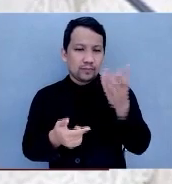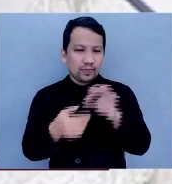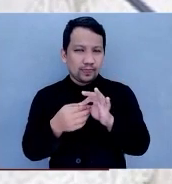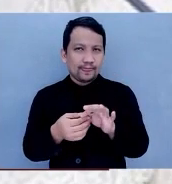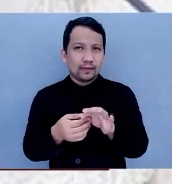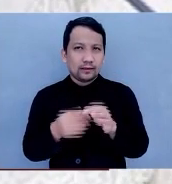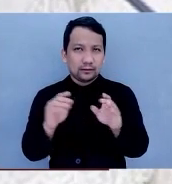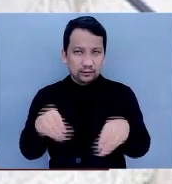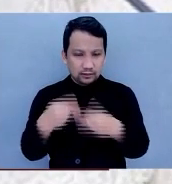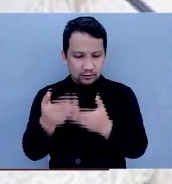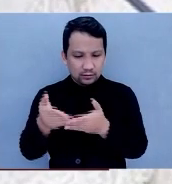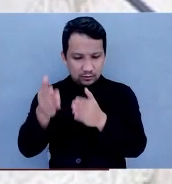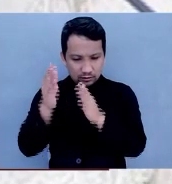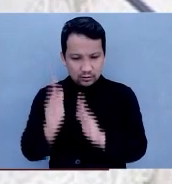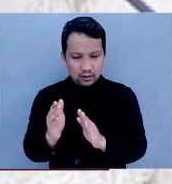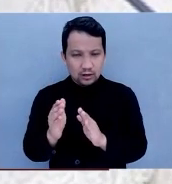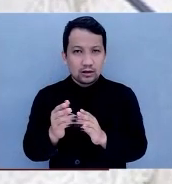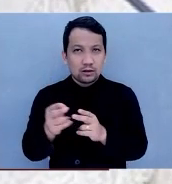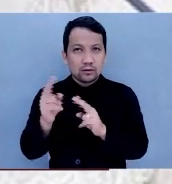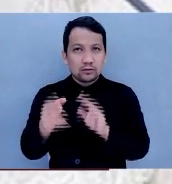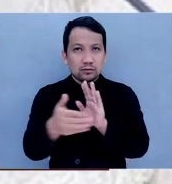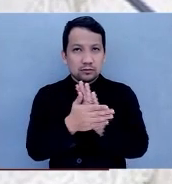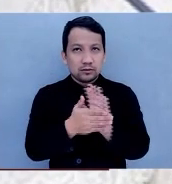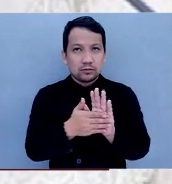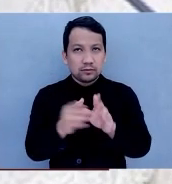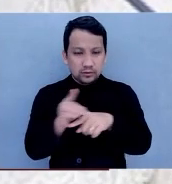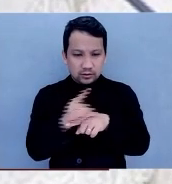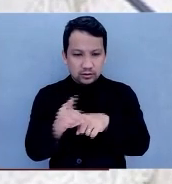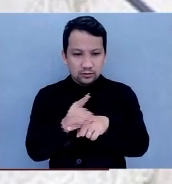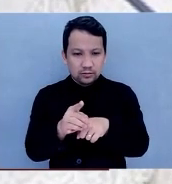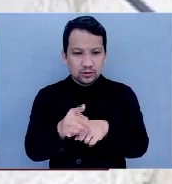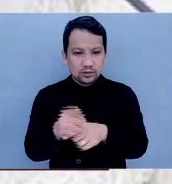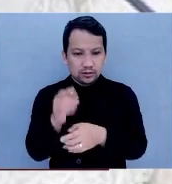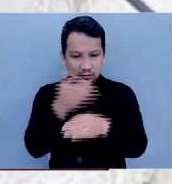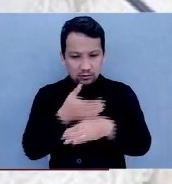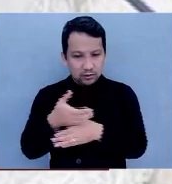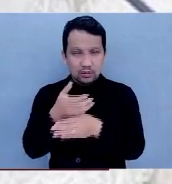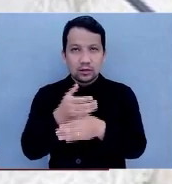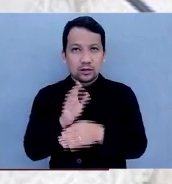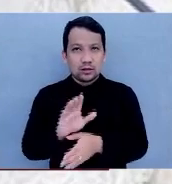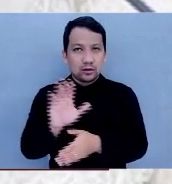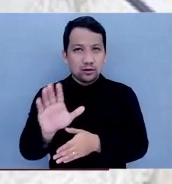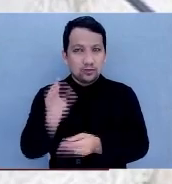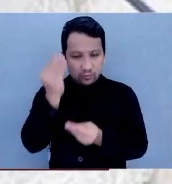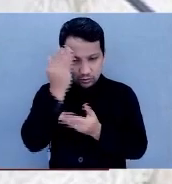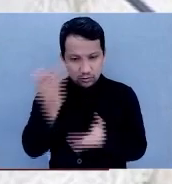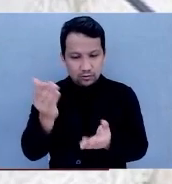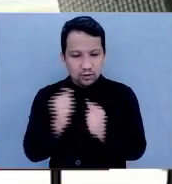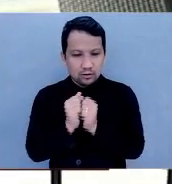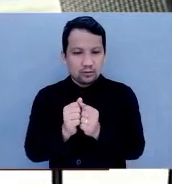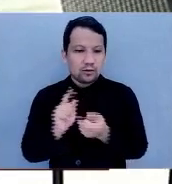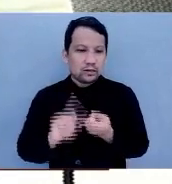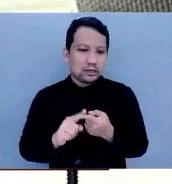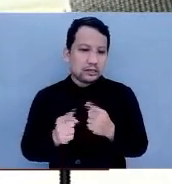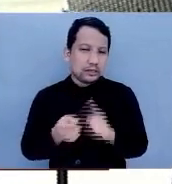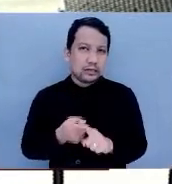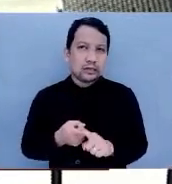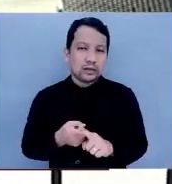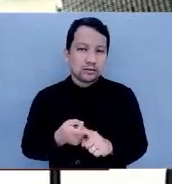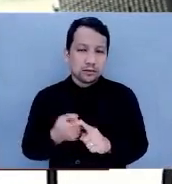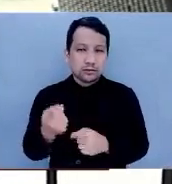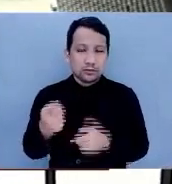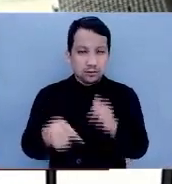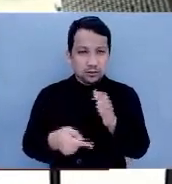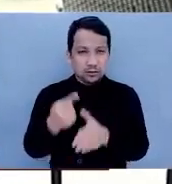nagbigay pugay sa mga iniwang marka ng disiplina at malasakit sa kapwa na itinuturi niyang kaibigan minsan ding